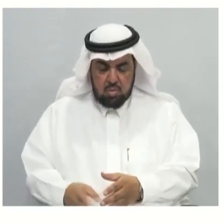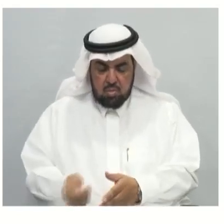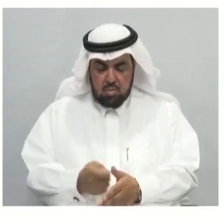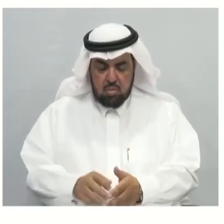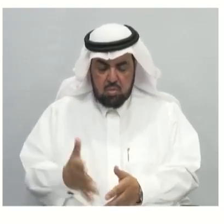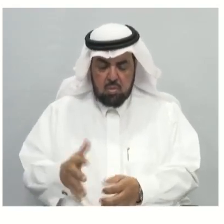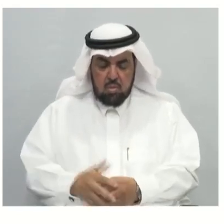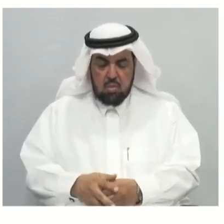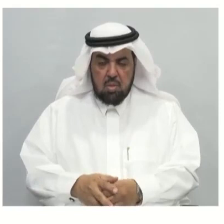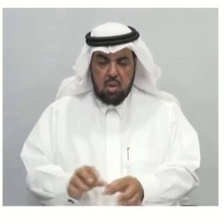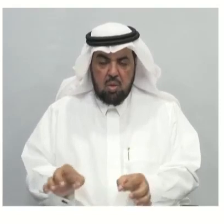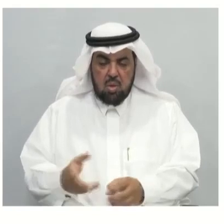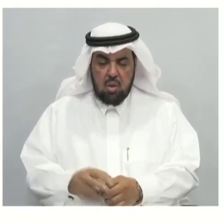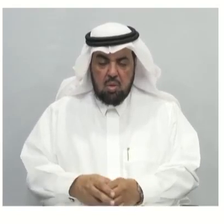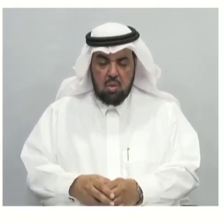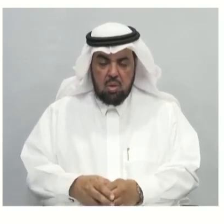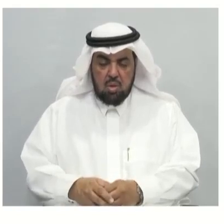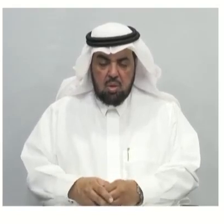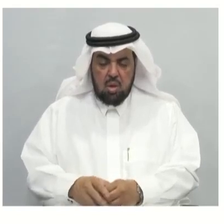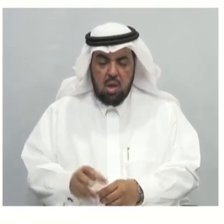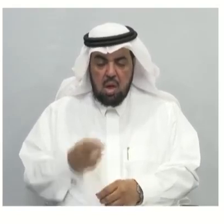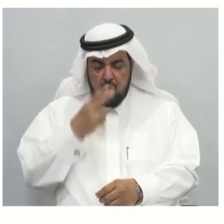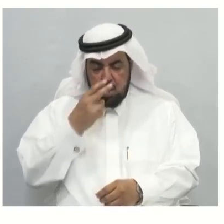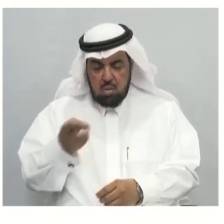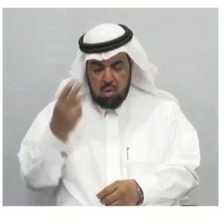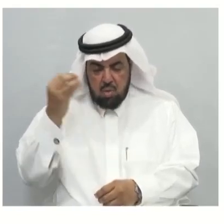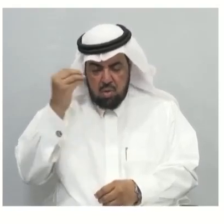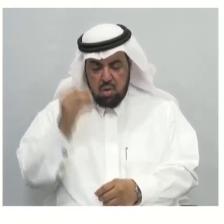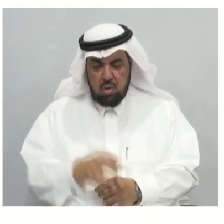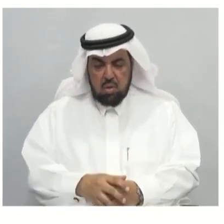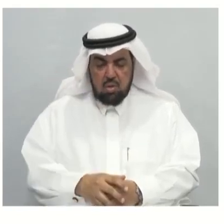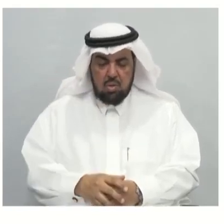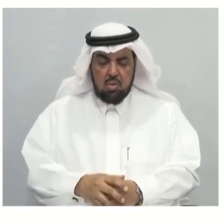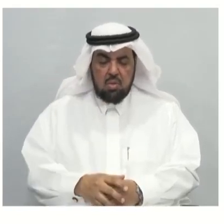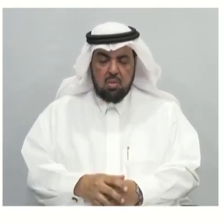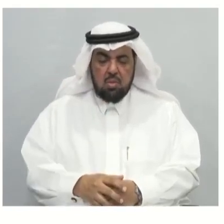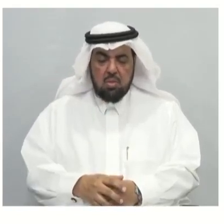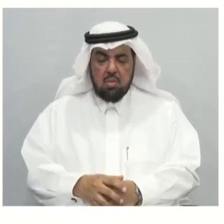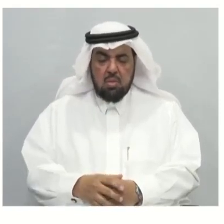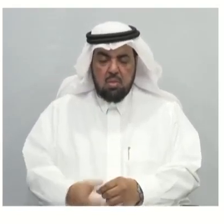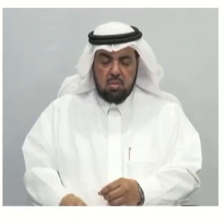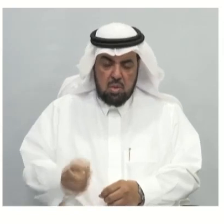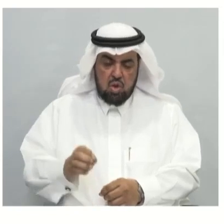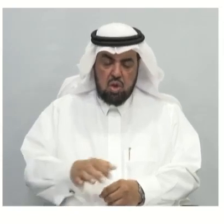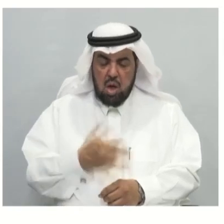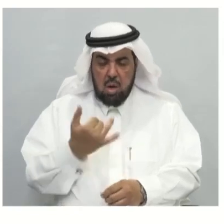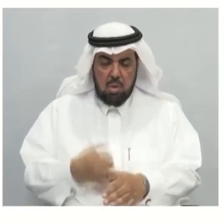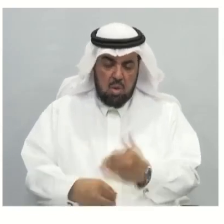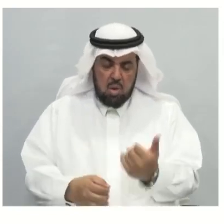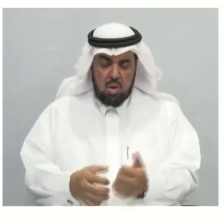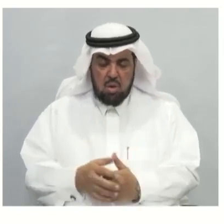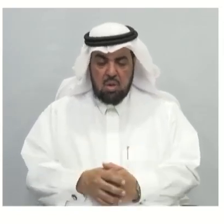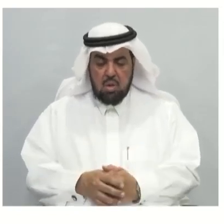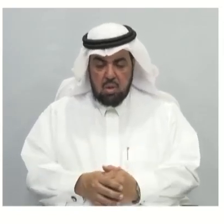الحديثه او الاعتياديه مثل اليم والير للغه الانجليزيه والتايمز نيوران والكبري